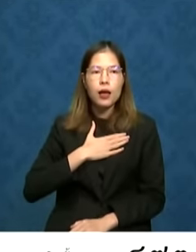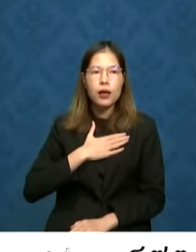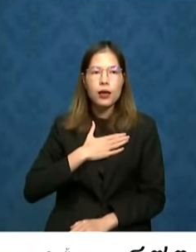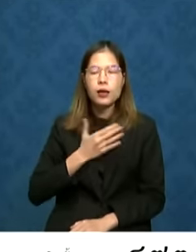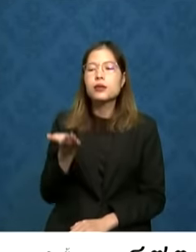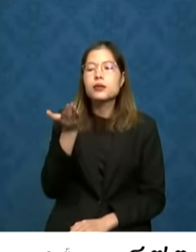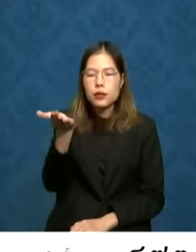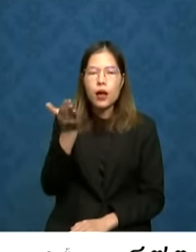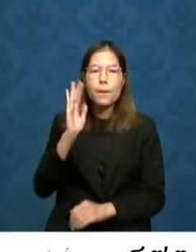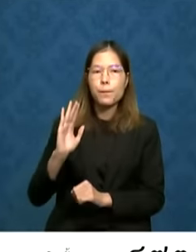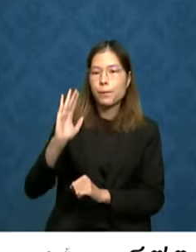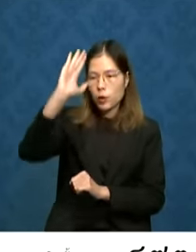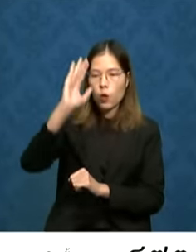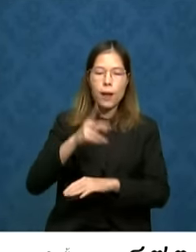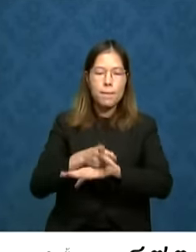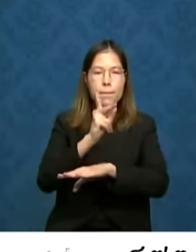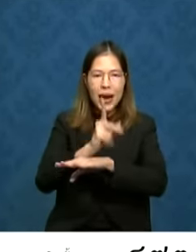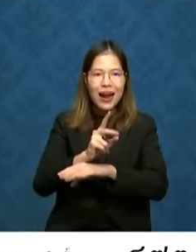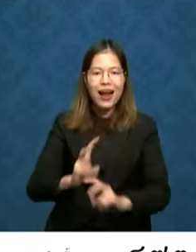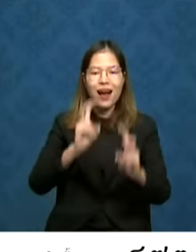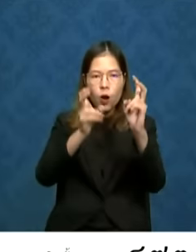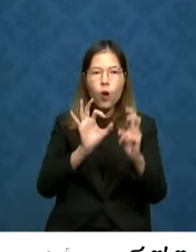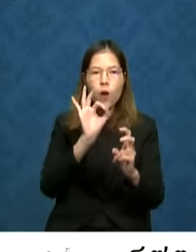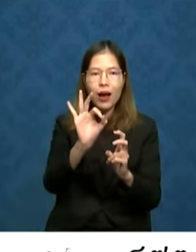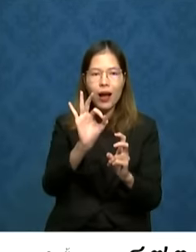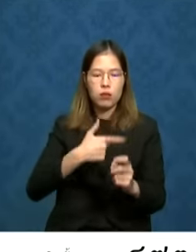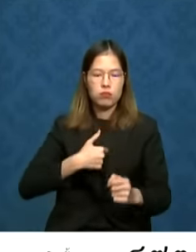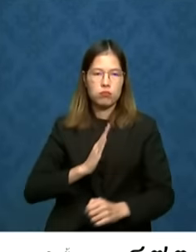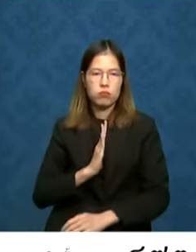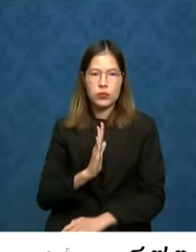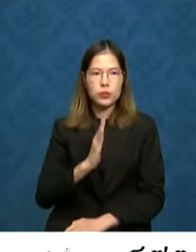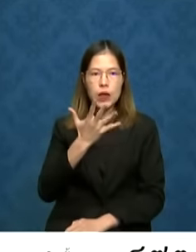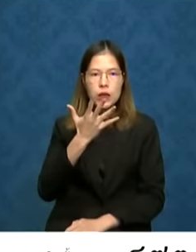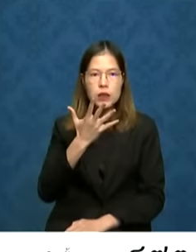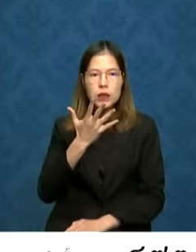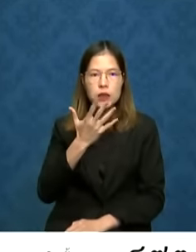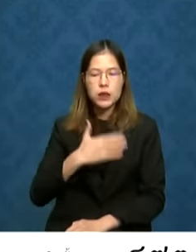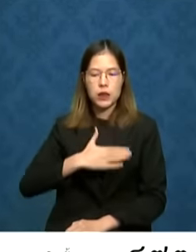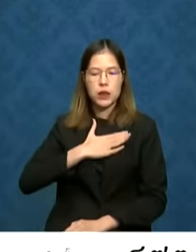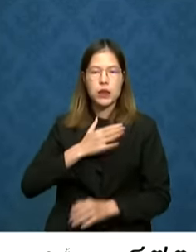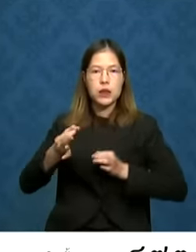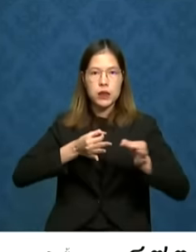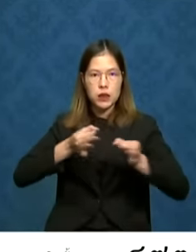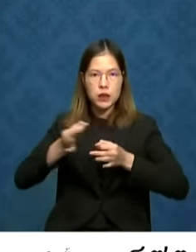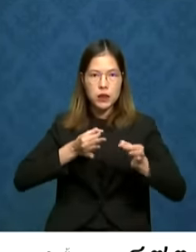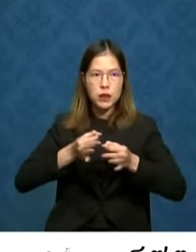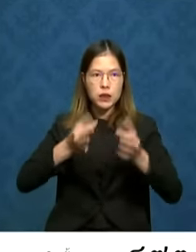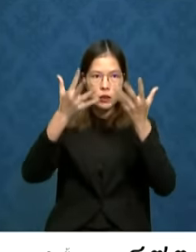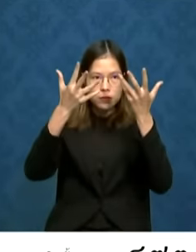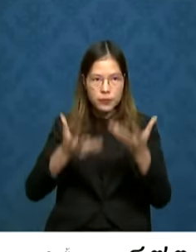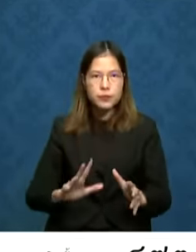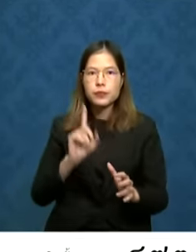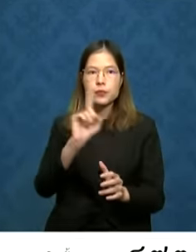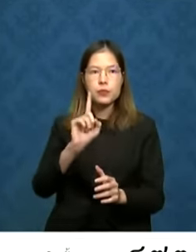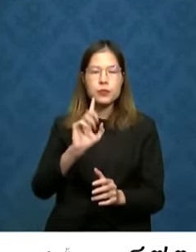ประถวงผมค่อ9ว่ผมไม่เป็กลาง ซึ่ผมกได้ชี้แจงไปแล้ว ว่า